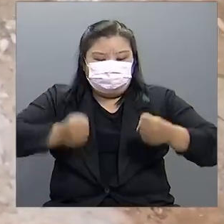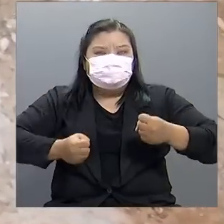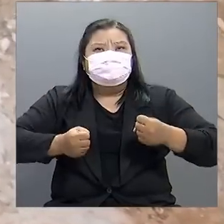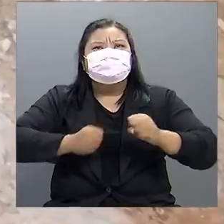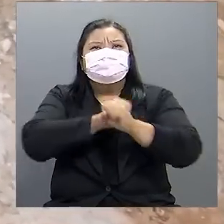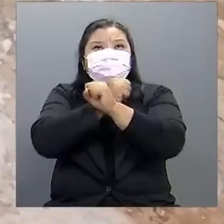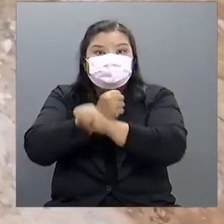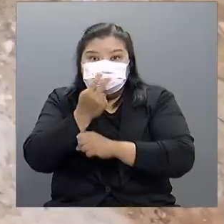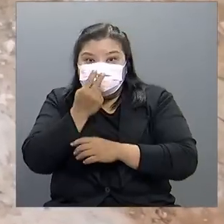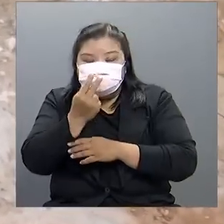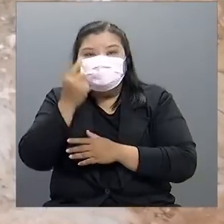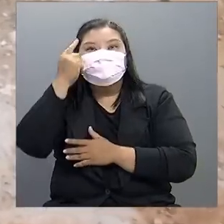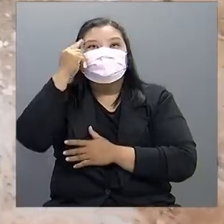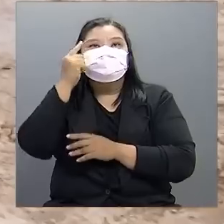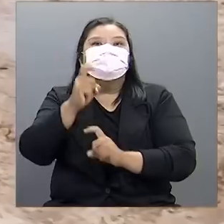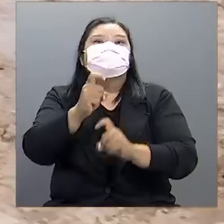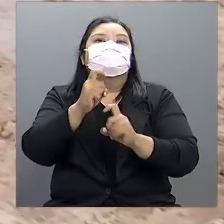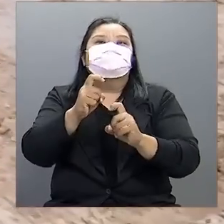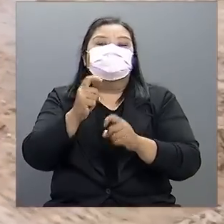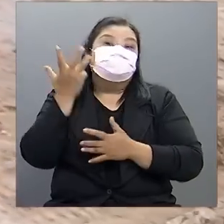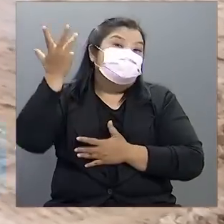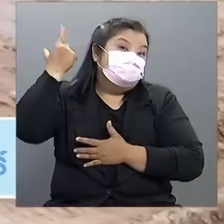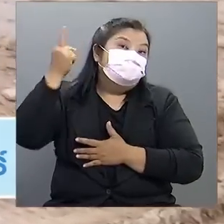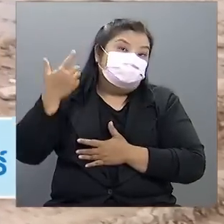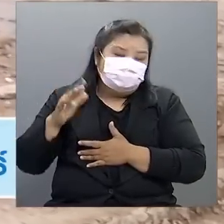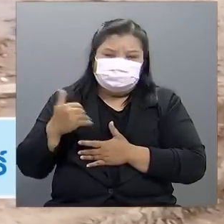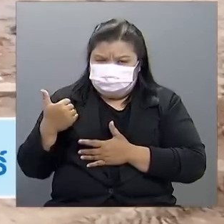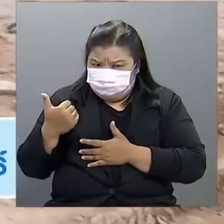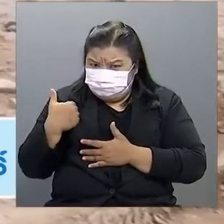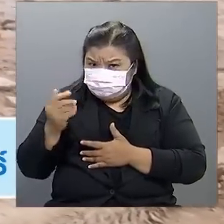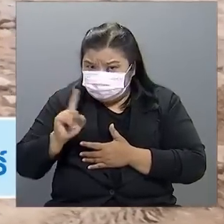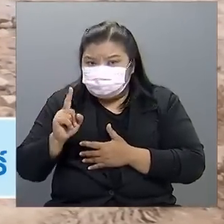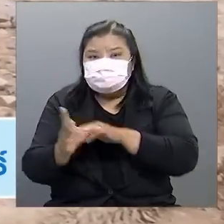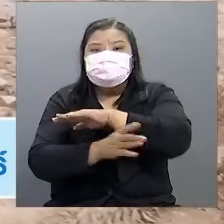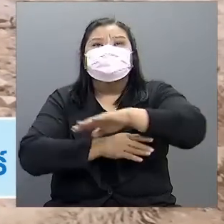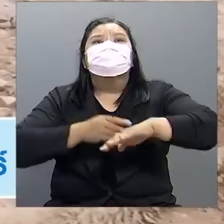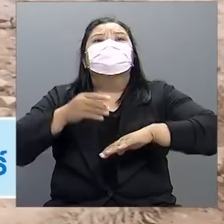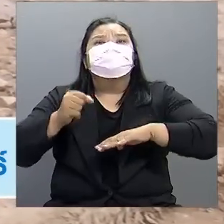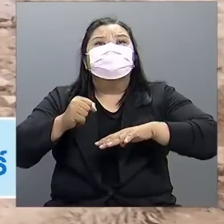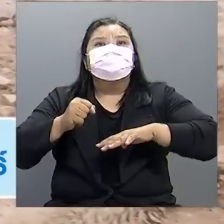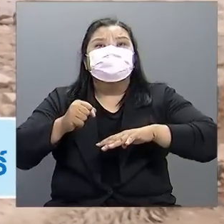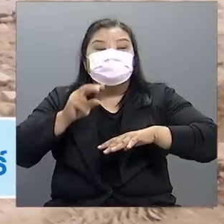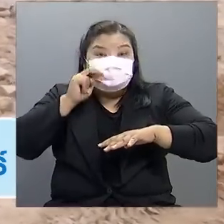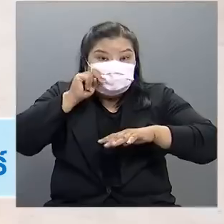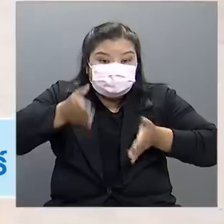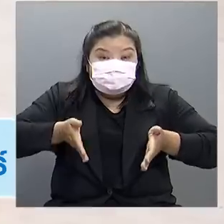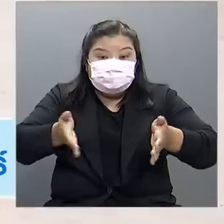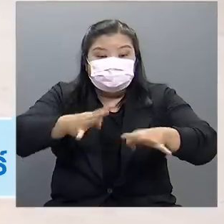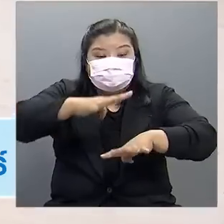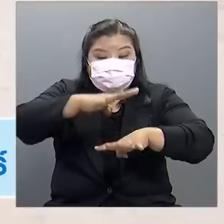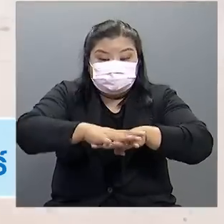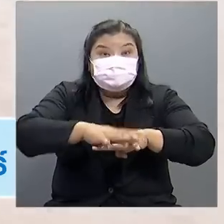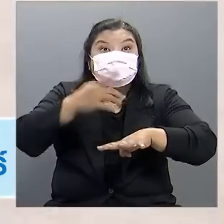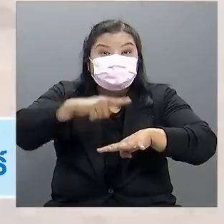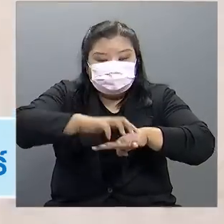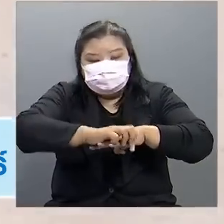นนี้ร้องทุกลไปนินำเสนอวามีคนไปขโมยตะแงเหล็กปดปากทอระบายน้ำที่เทศบลตามวรายเก่าอำเภอ 300 ยอดจห